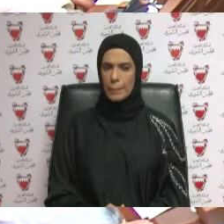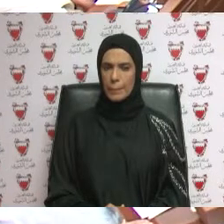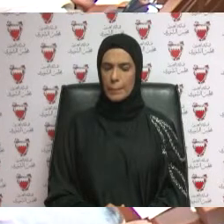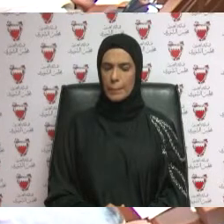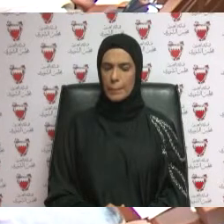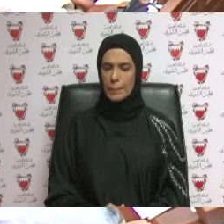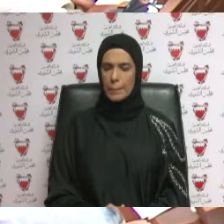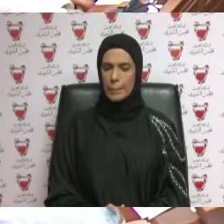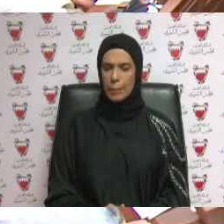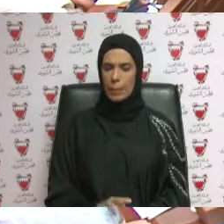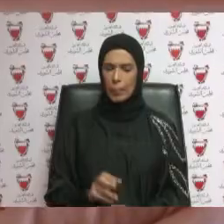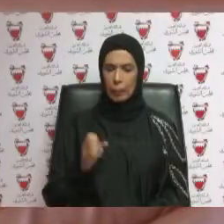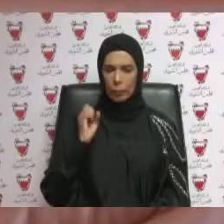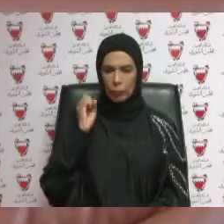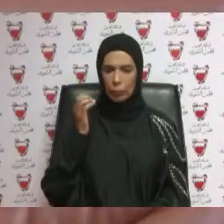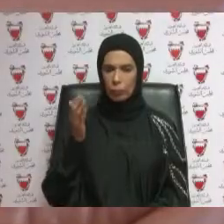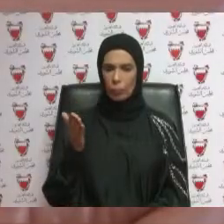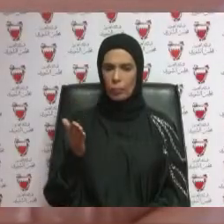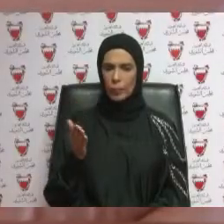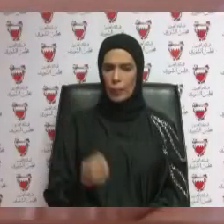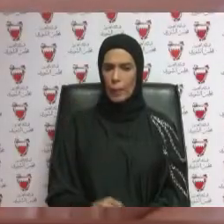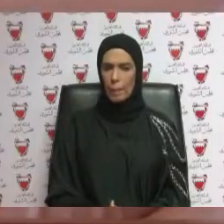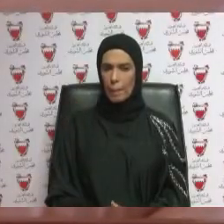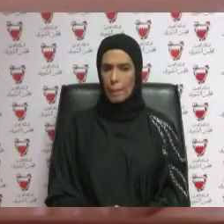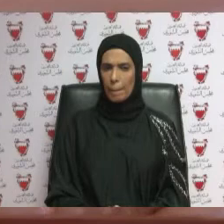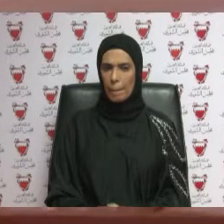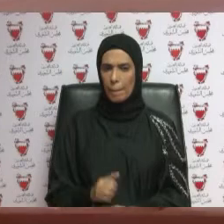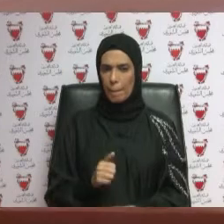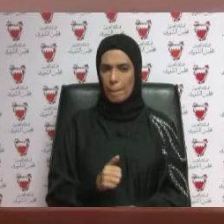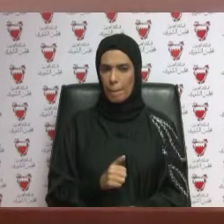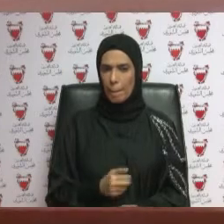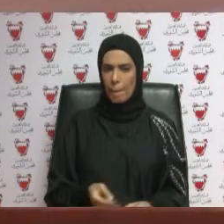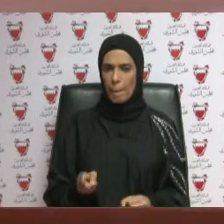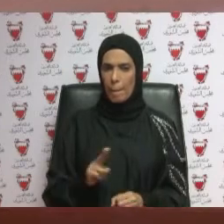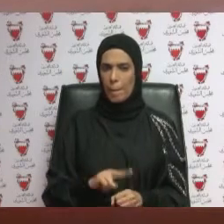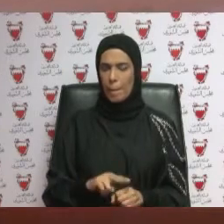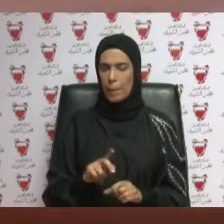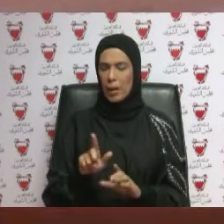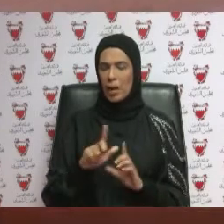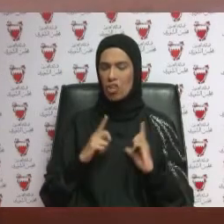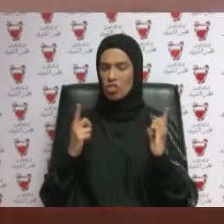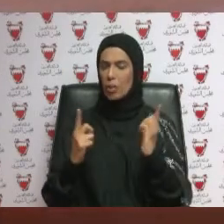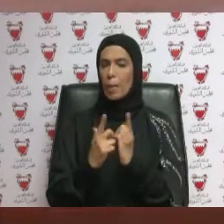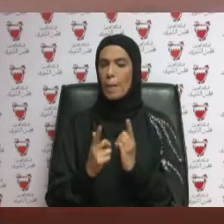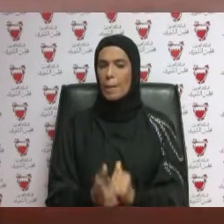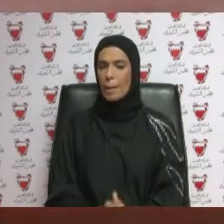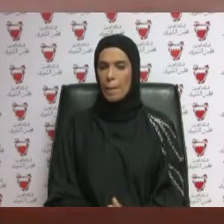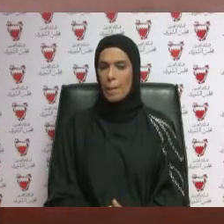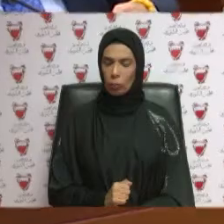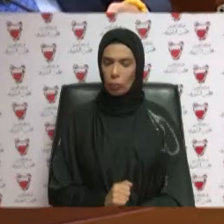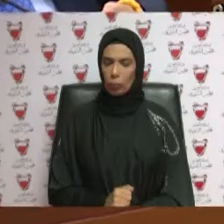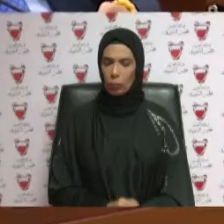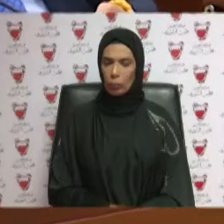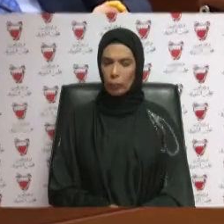بالنسبة لاقتراح الأخ خميس أعتقد إذا في اقتراح جوهري لازم يرجع القانون للجنة لأن لا نعلم. إحنا حاليا نتكلم فقط عن